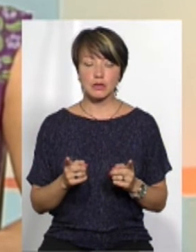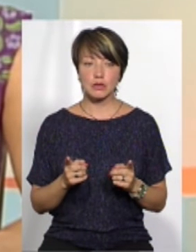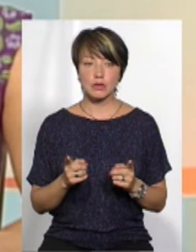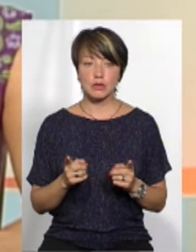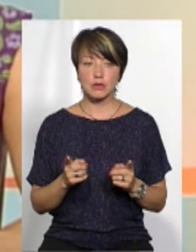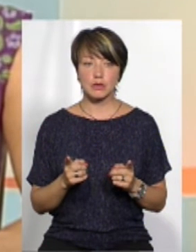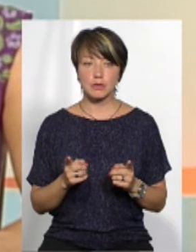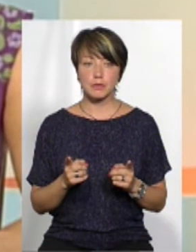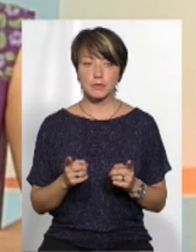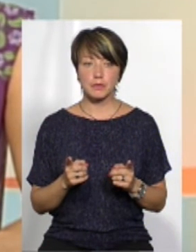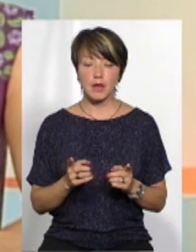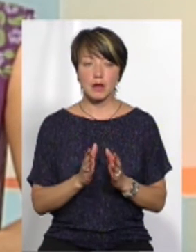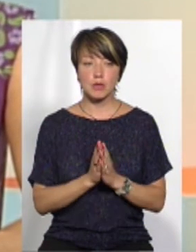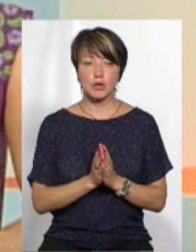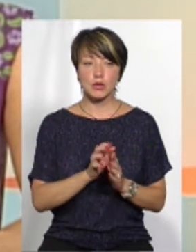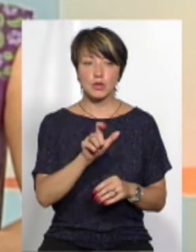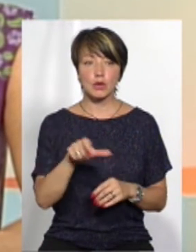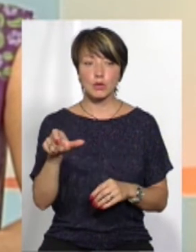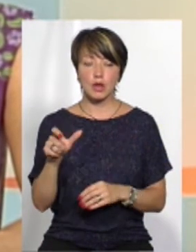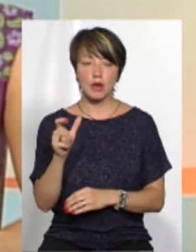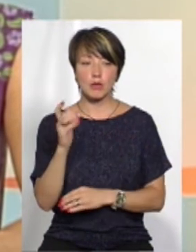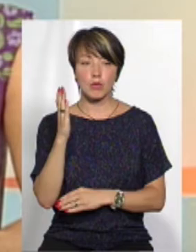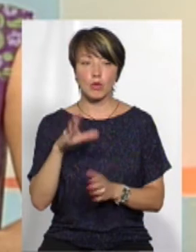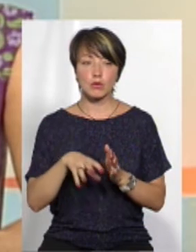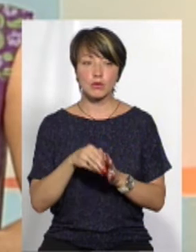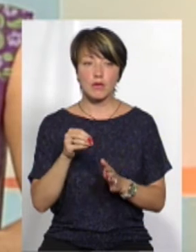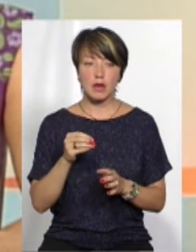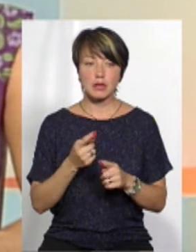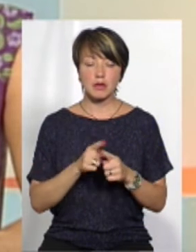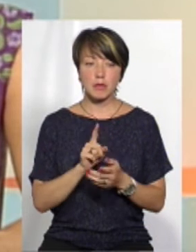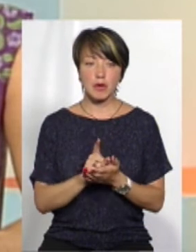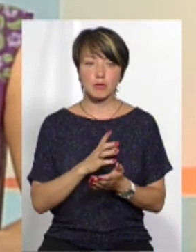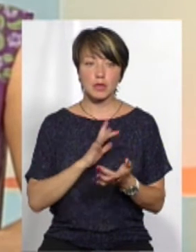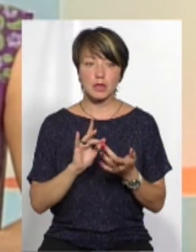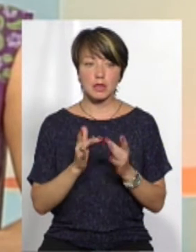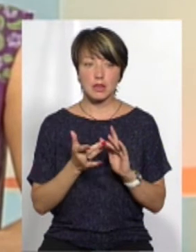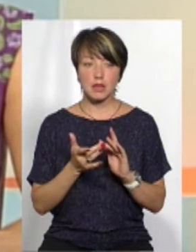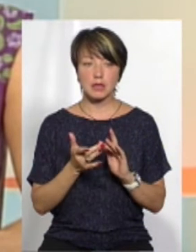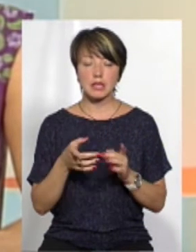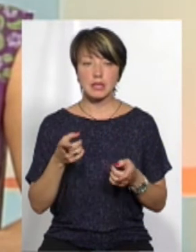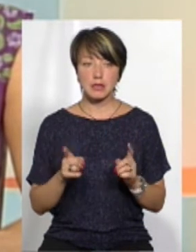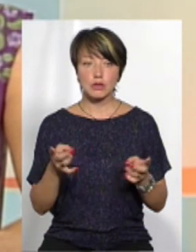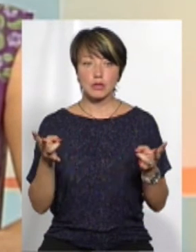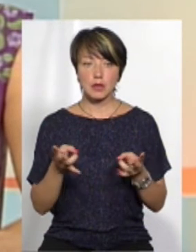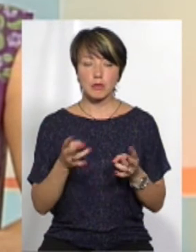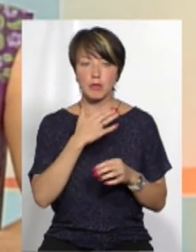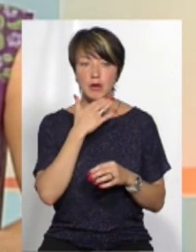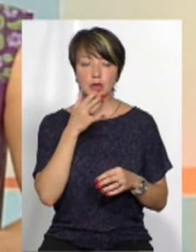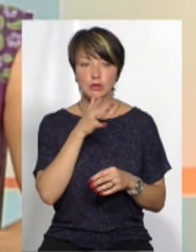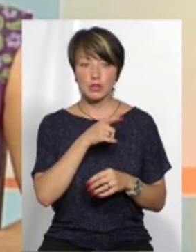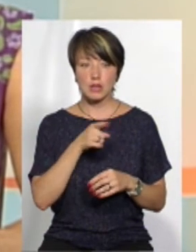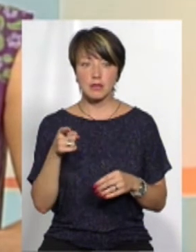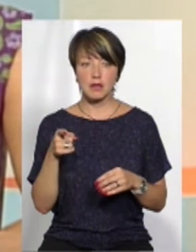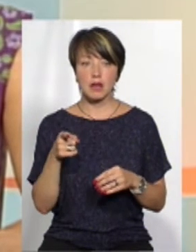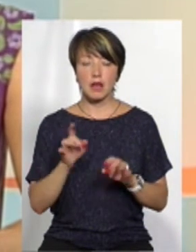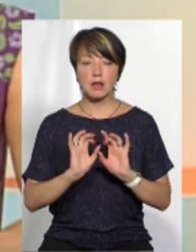ходити, просити людей проголосувати, а проголосувати вони мають через інтернет, наприклад. Тобто тут дійсно треба дуже багато часу